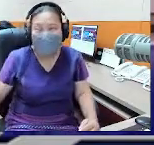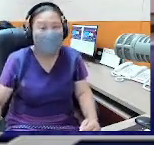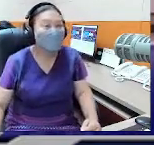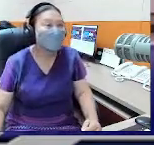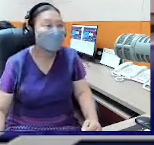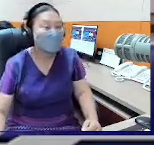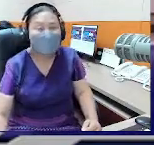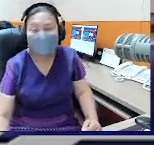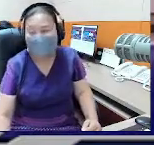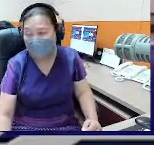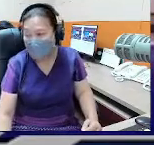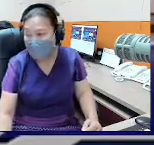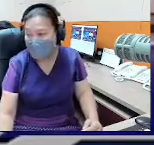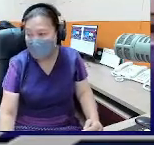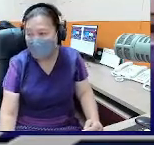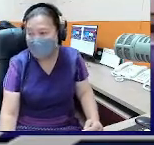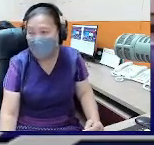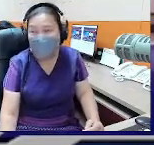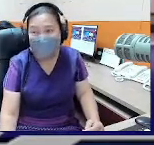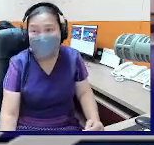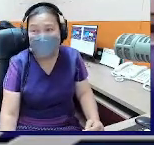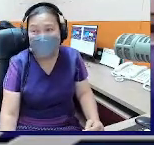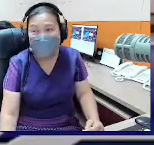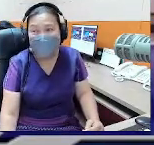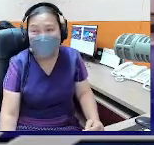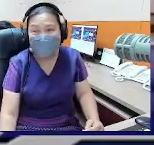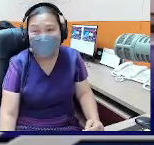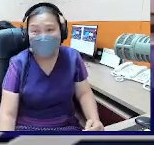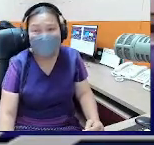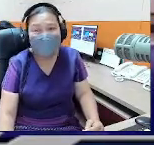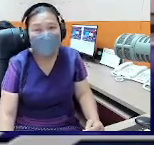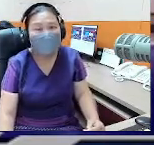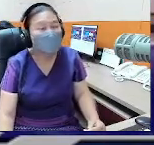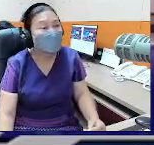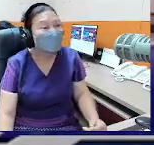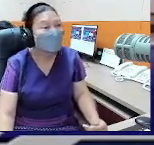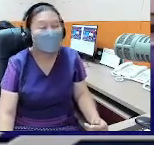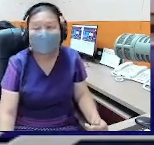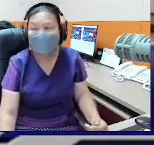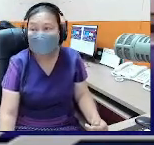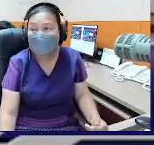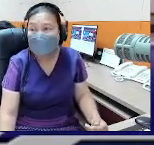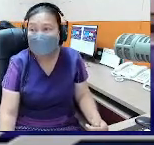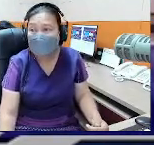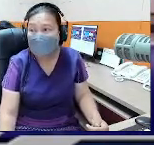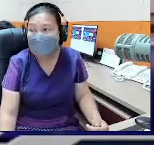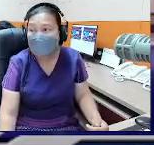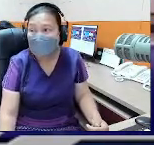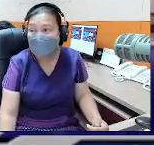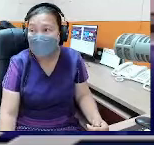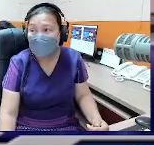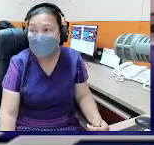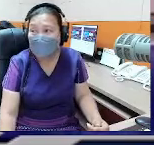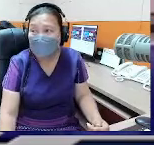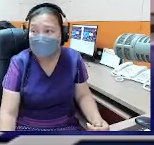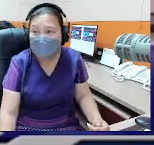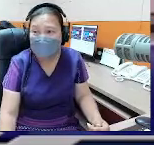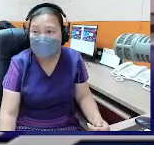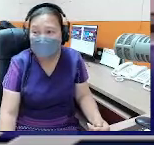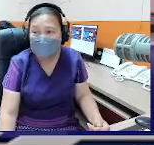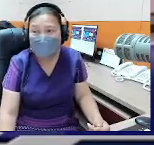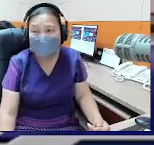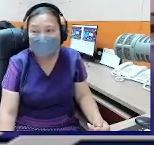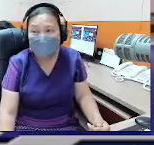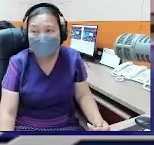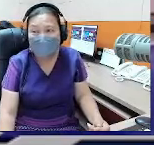มีรปภ.ตลอด24ชั่วโมง นะคะแล้วก็นักศึกษาสามารถที่จะขอเข้าพักนะคะใน